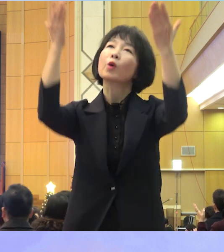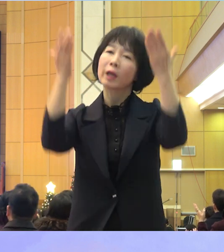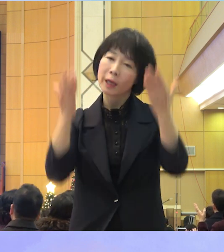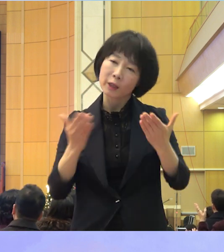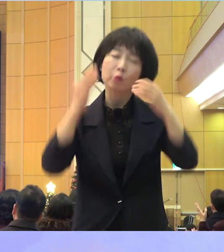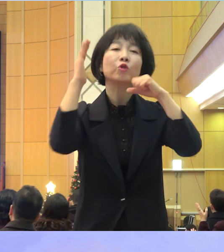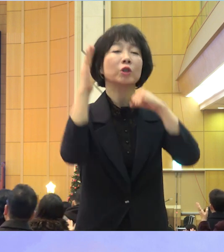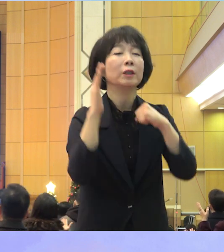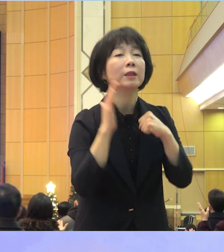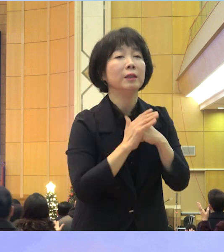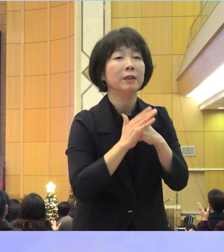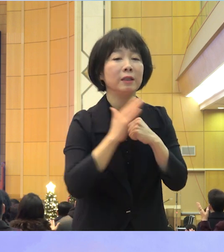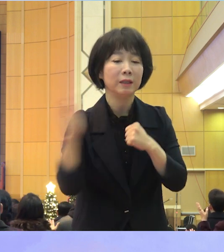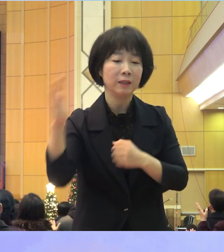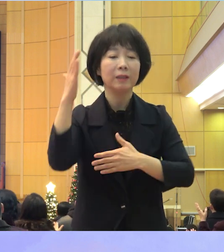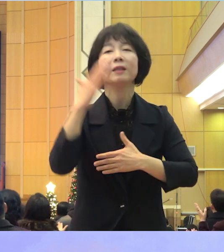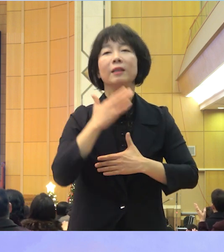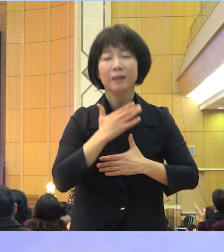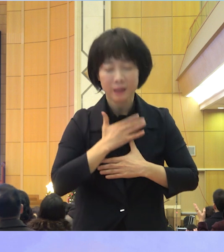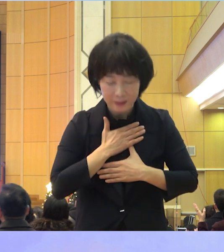하나님 축복해